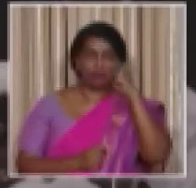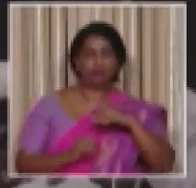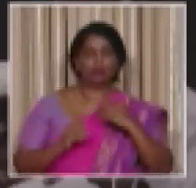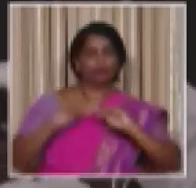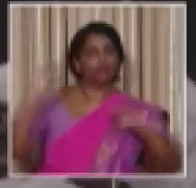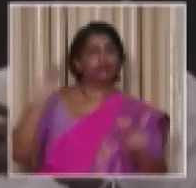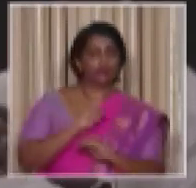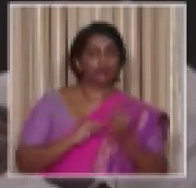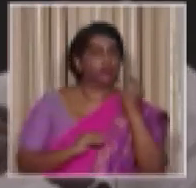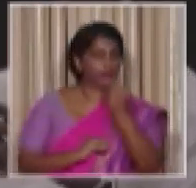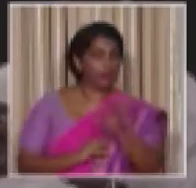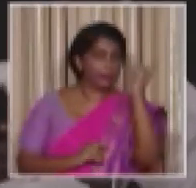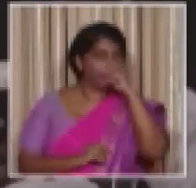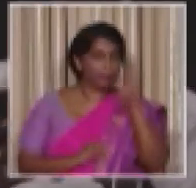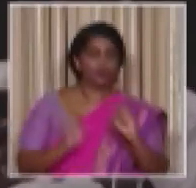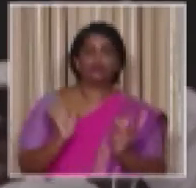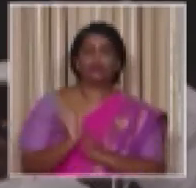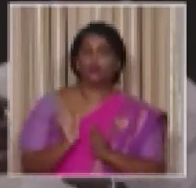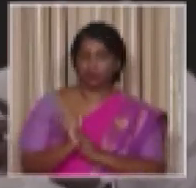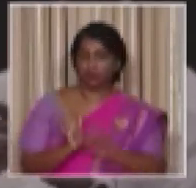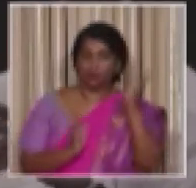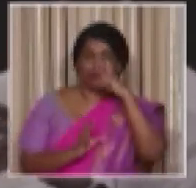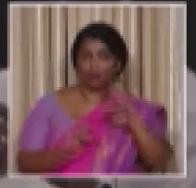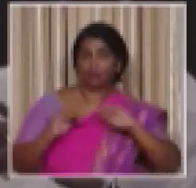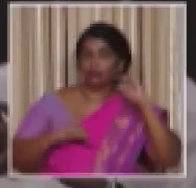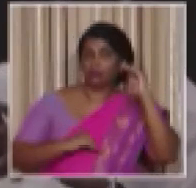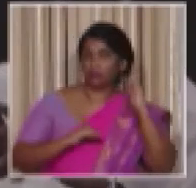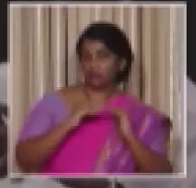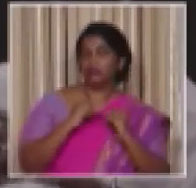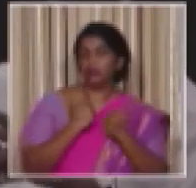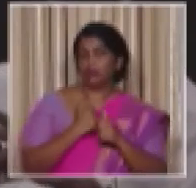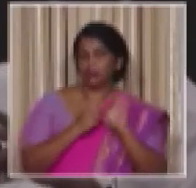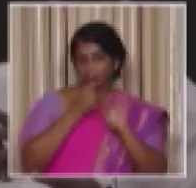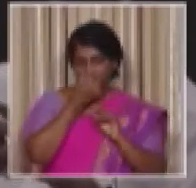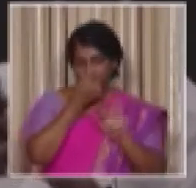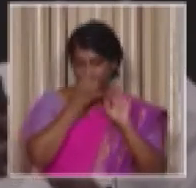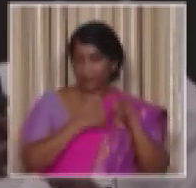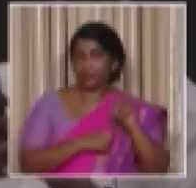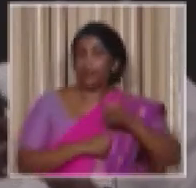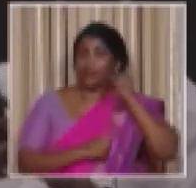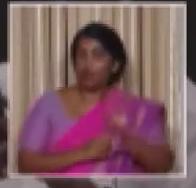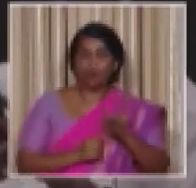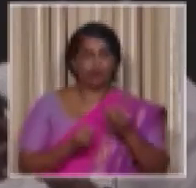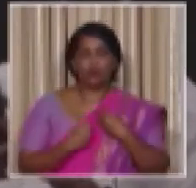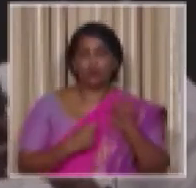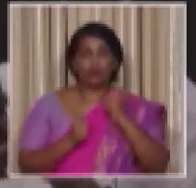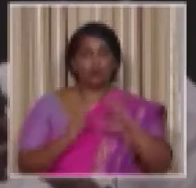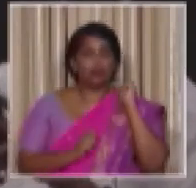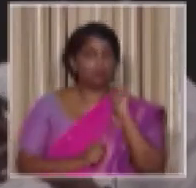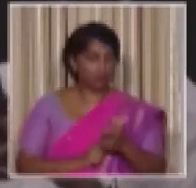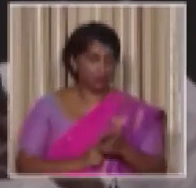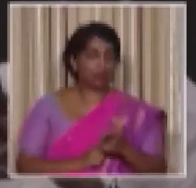දීමනාවක් දෙන්න කියලා වැටුප් කොමිසම් මගින් වැටුප් ගලපා ගන්නත් ඒ ඇදේ ඒකට අනුමැතිය ලැබුණේ නැහැ මොකද දීමනාවක්